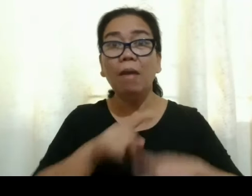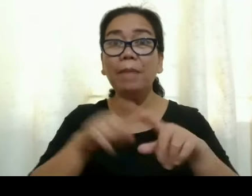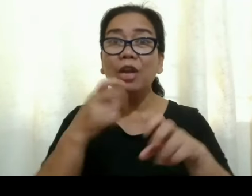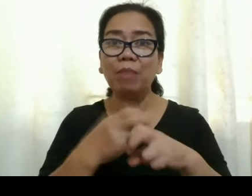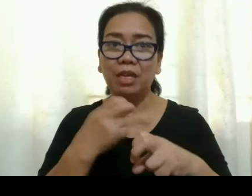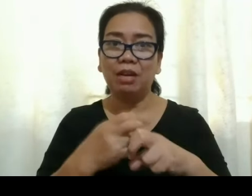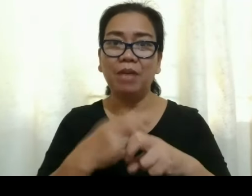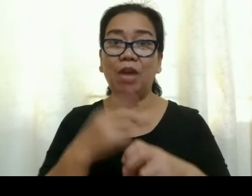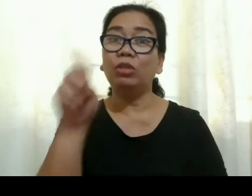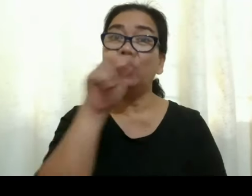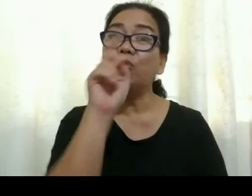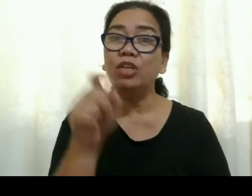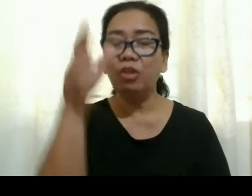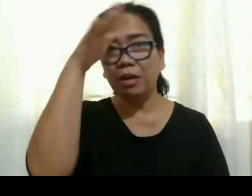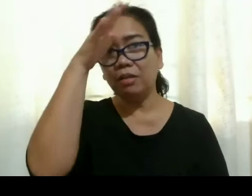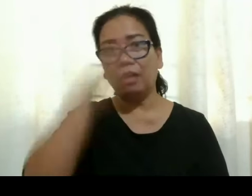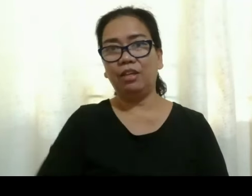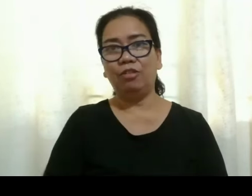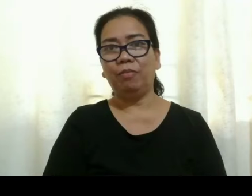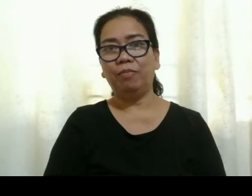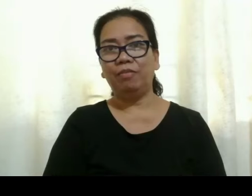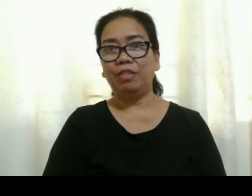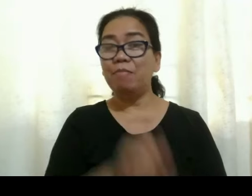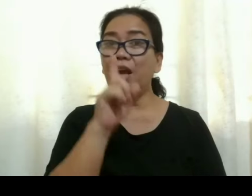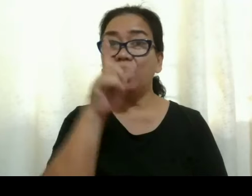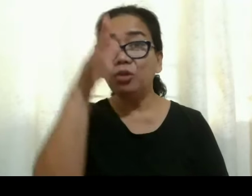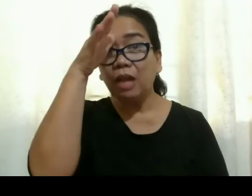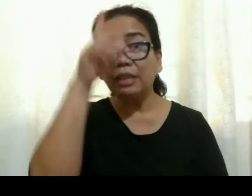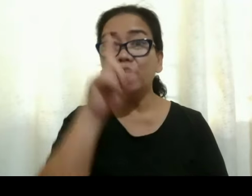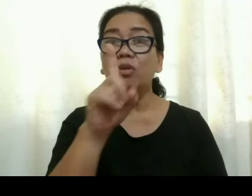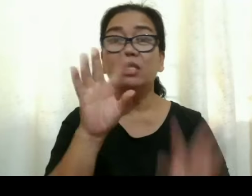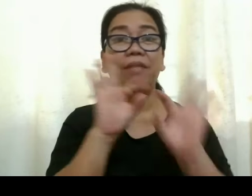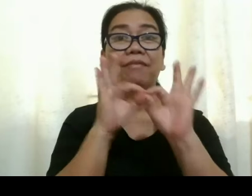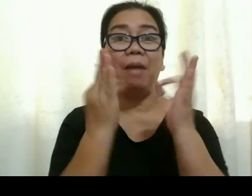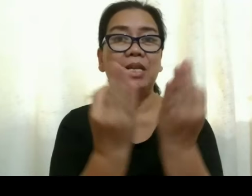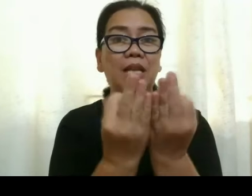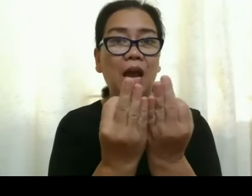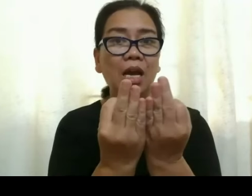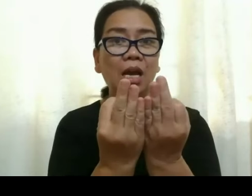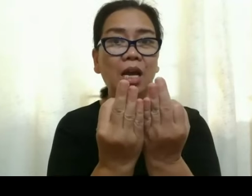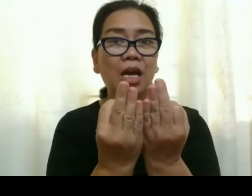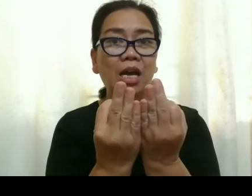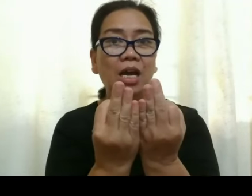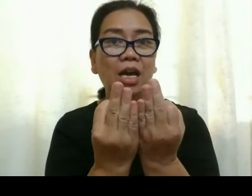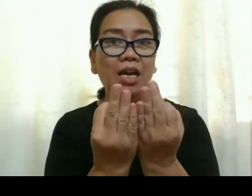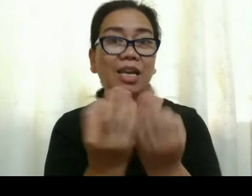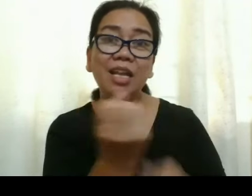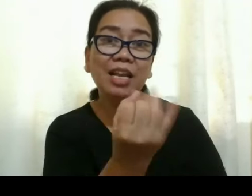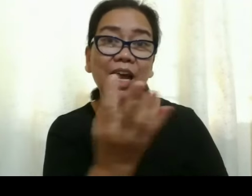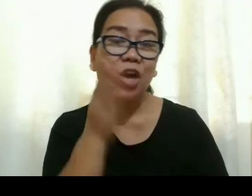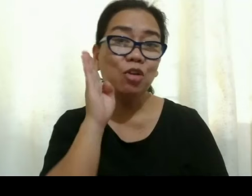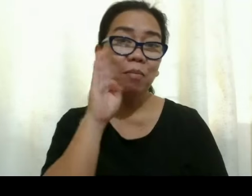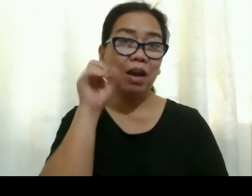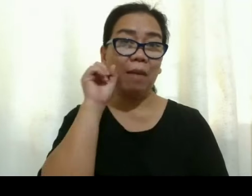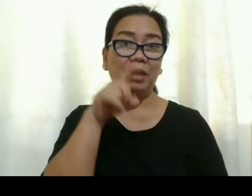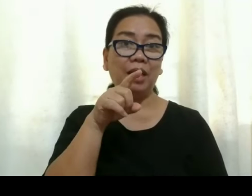sumusunod. Pero mahirap yan. O tanungin niyo yung mga tatay niyo. Diba? Yung tatay niyo, isang family lang. Ilan